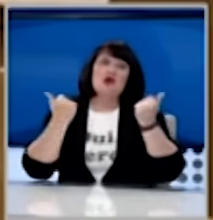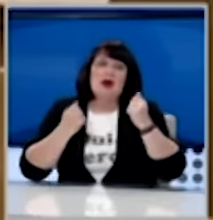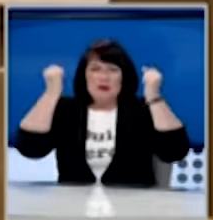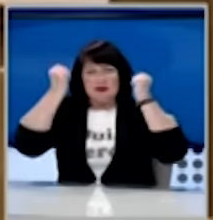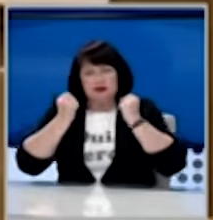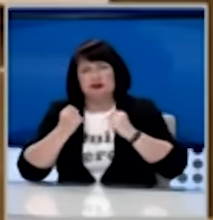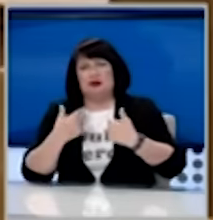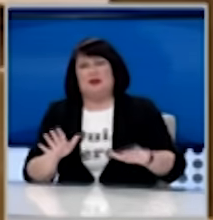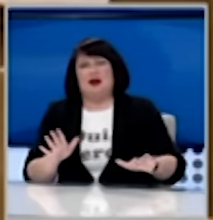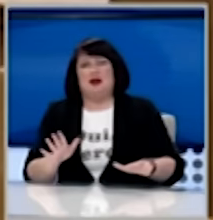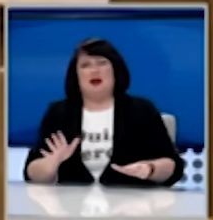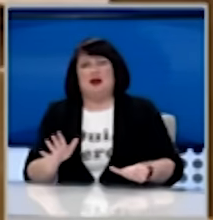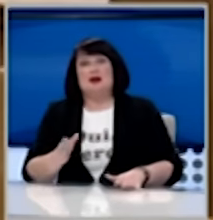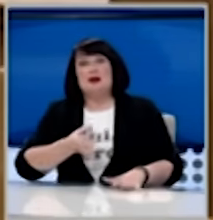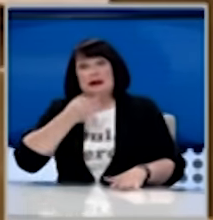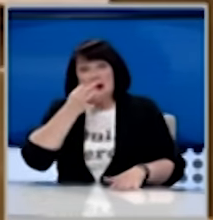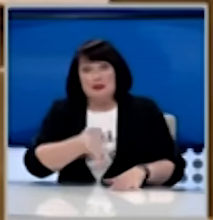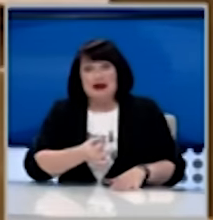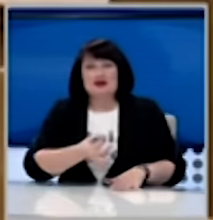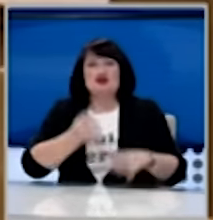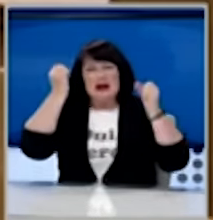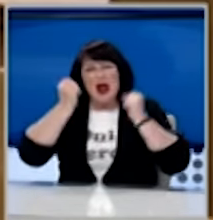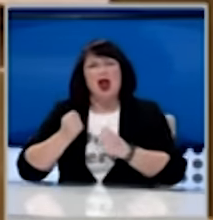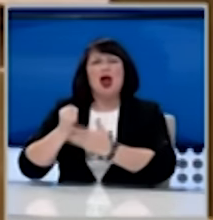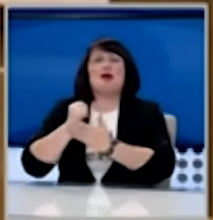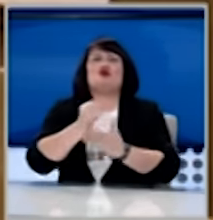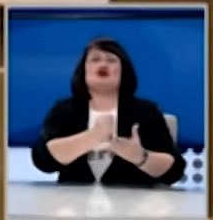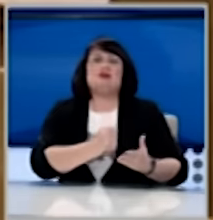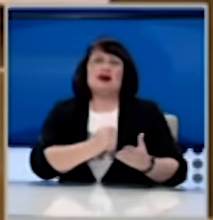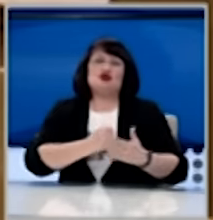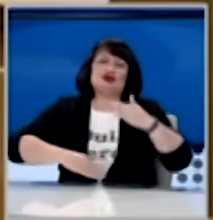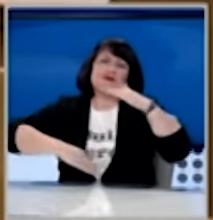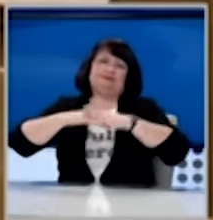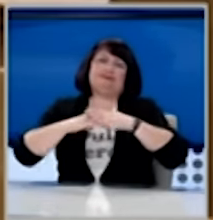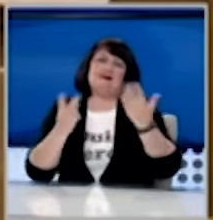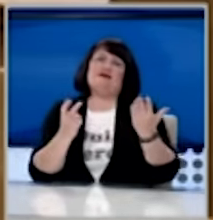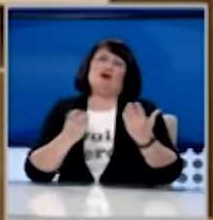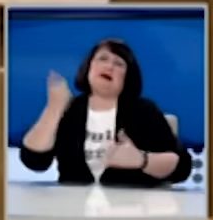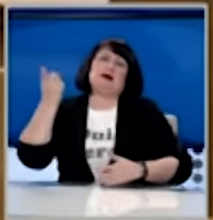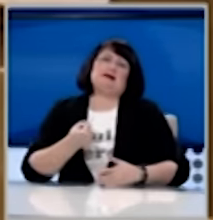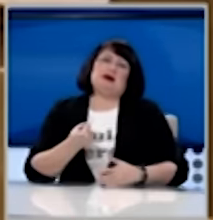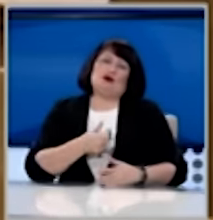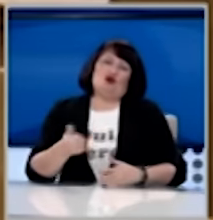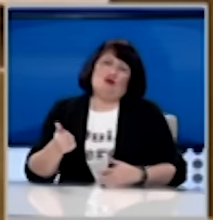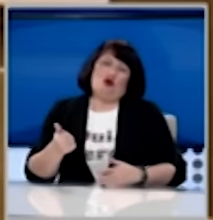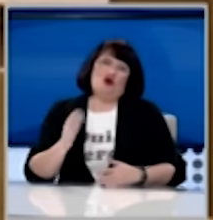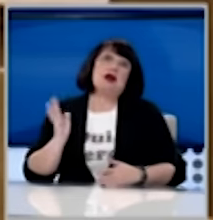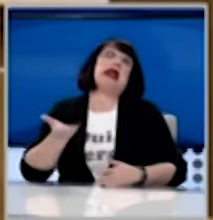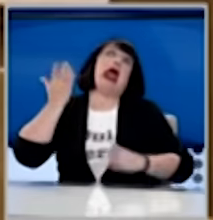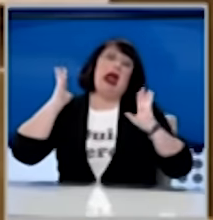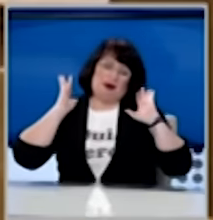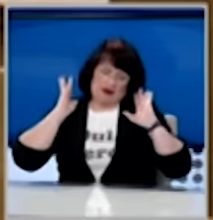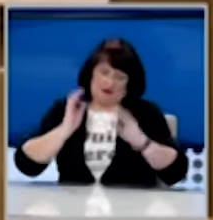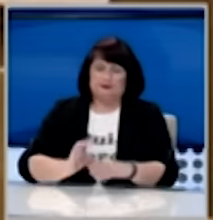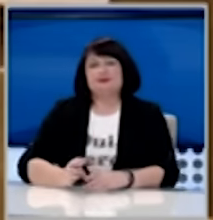ζημιών τους ανακοινώνοντας ότι οι αποζημιώσεις δεν θα ξεπεράσουν το 70% και αν δοθούν κ